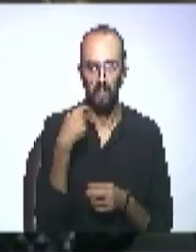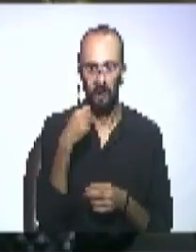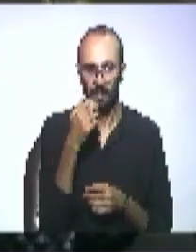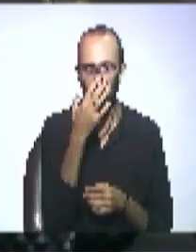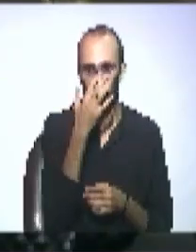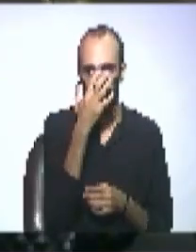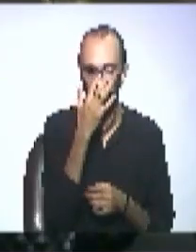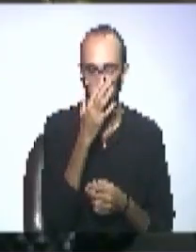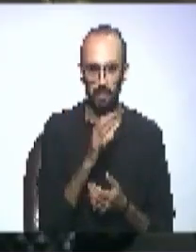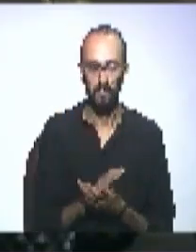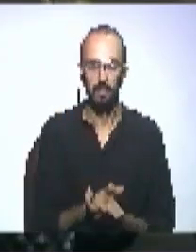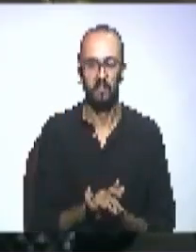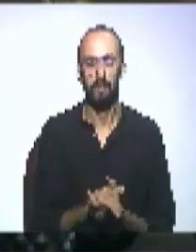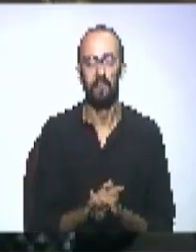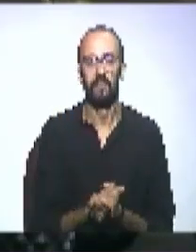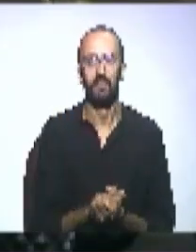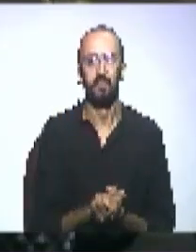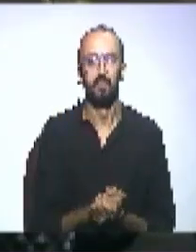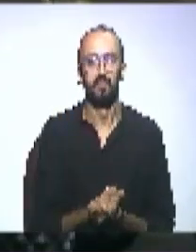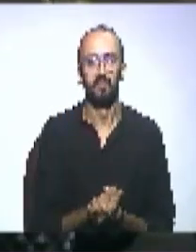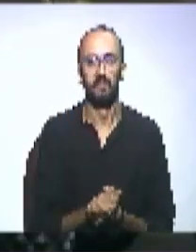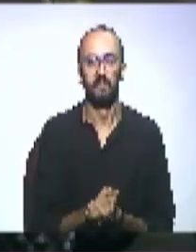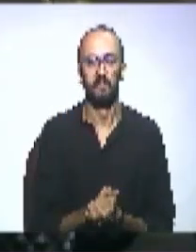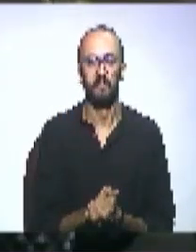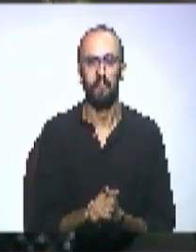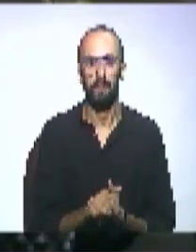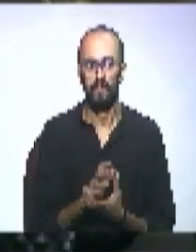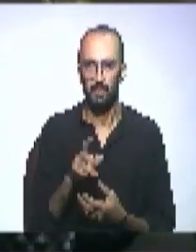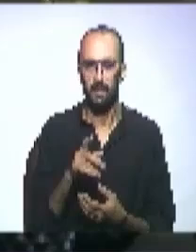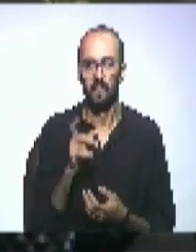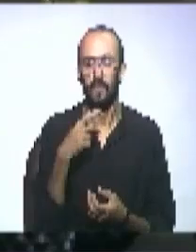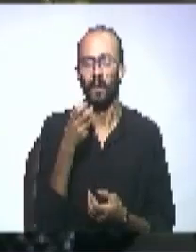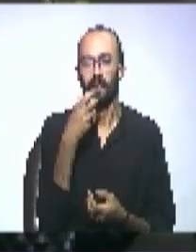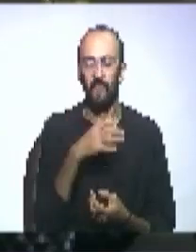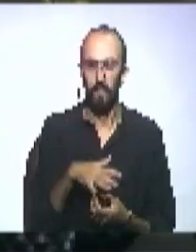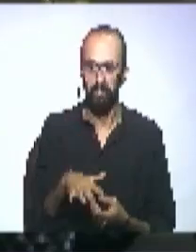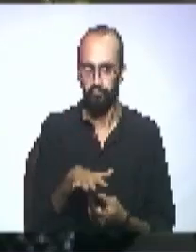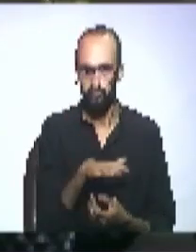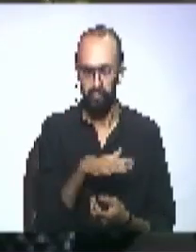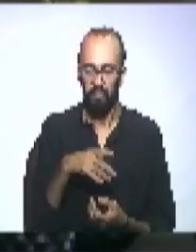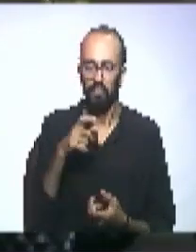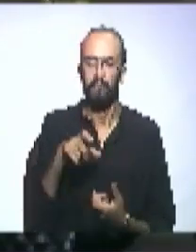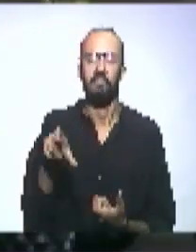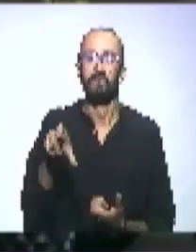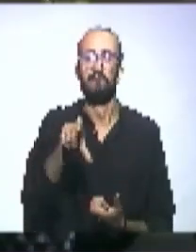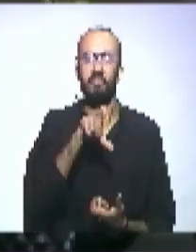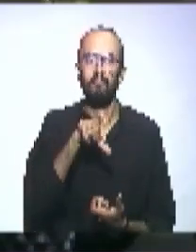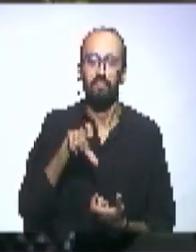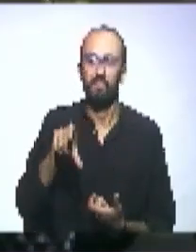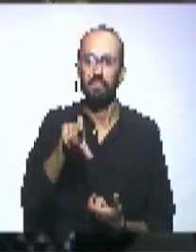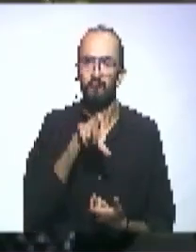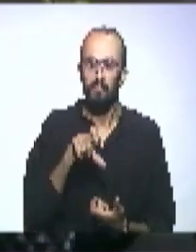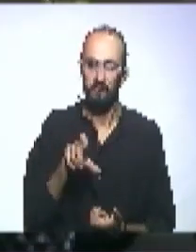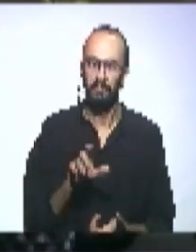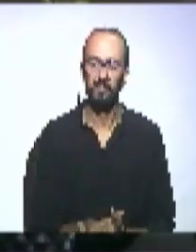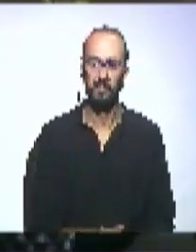يتاكسدش ويسود، وبعدين حط الطبقه الاولانيه في الصينيه تفاح وزود عليها